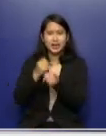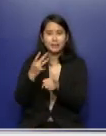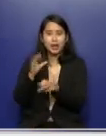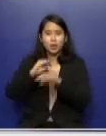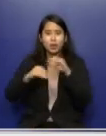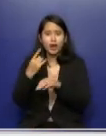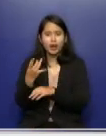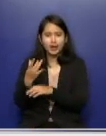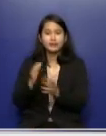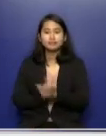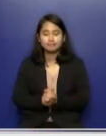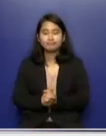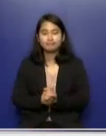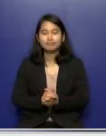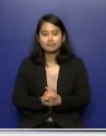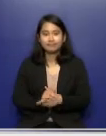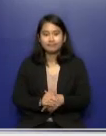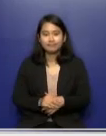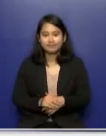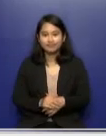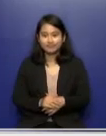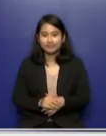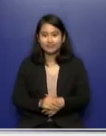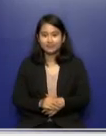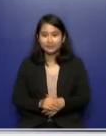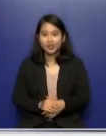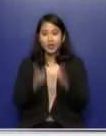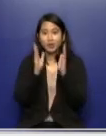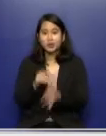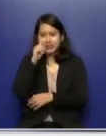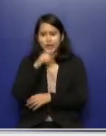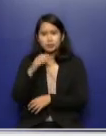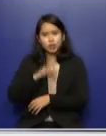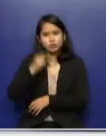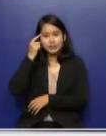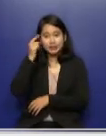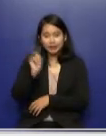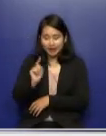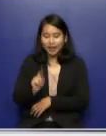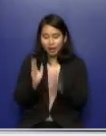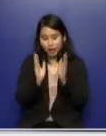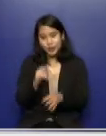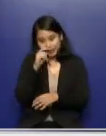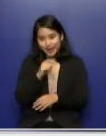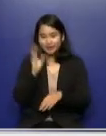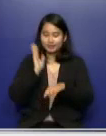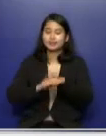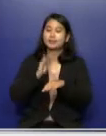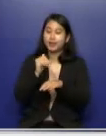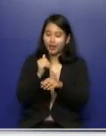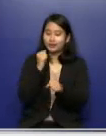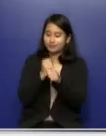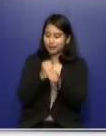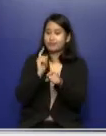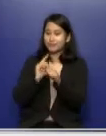ทุกคนในที่อยู่ในประเทศคงจะคิดเหมือนผมว่าคนไทยของเรายังมีศักยภาพที่จะทำอย่างอื่น